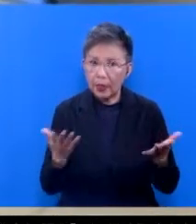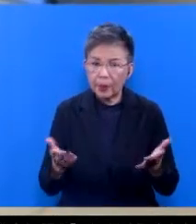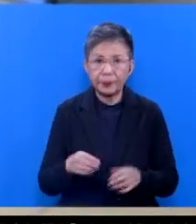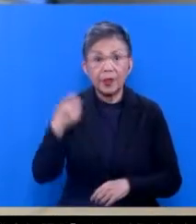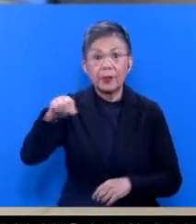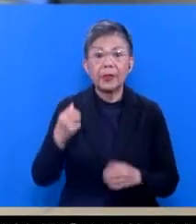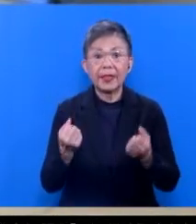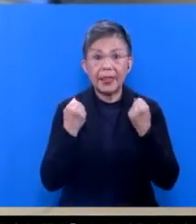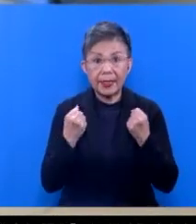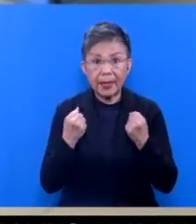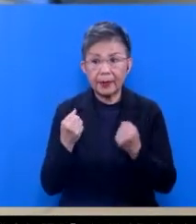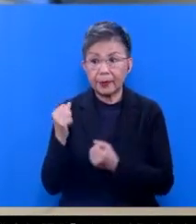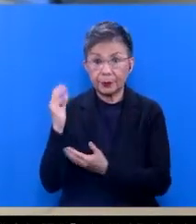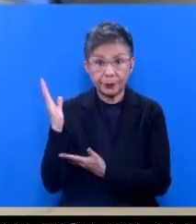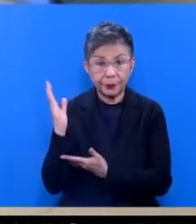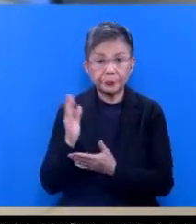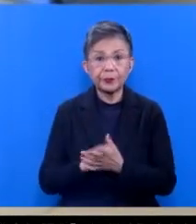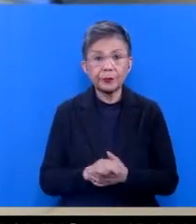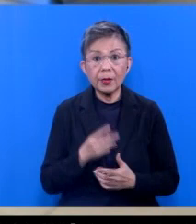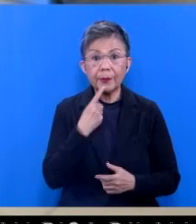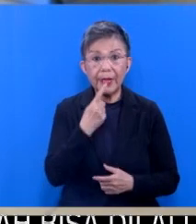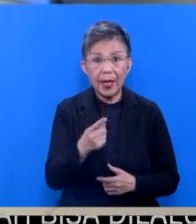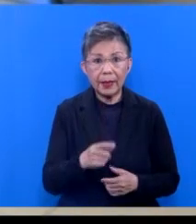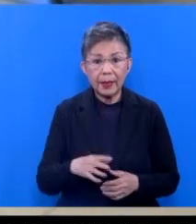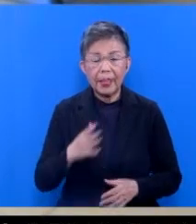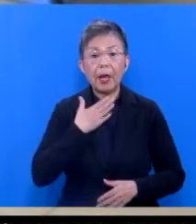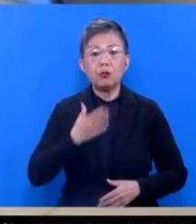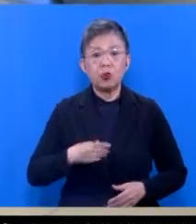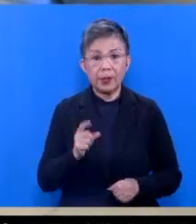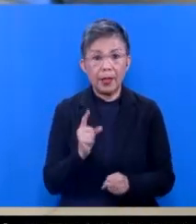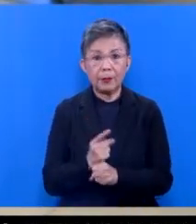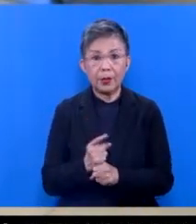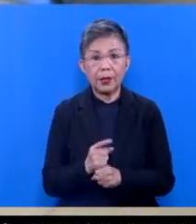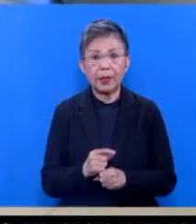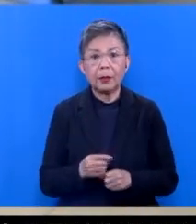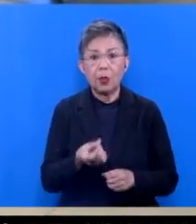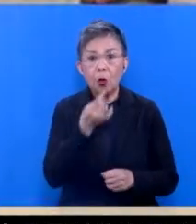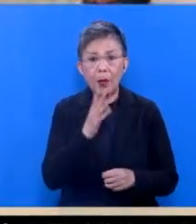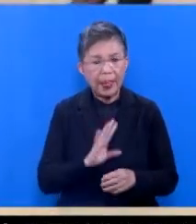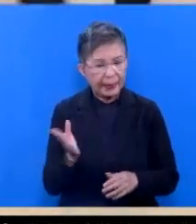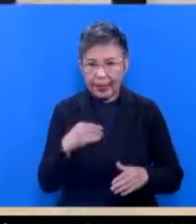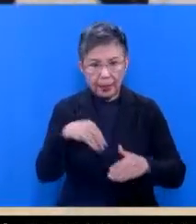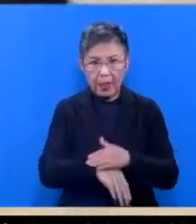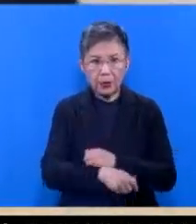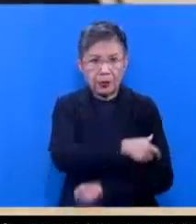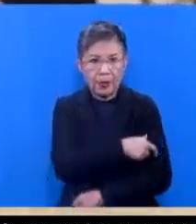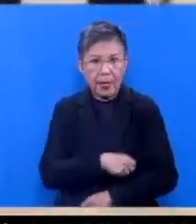Kementerian Kesehatan seperti dikutip cnnindonesia.com berkomentar, pemilik apotek tidak termasuk dalam kategori tenaga